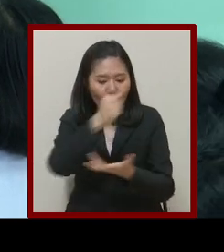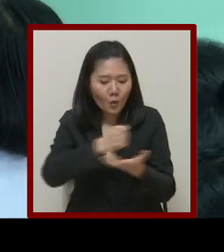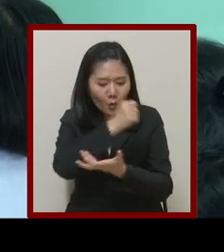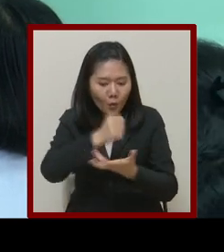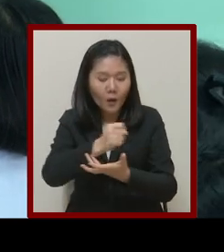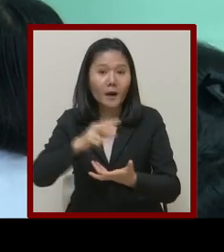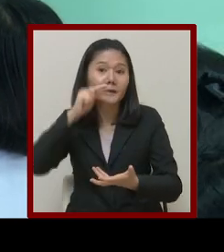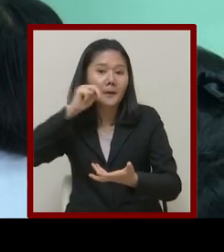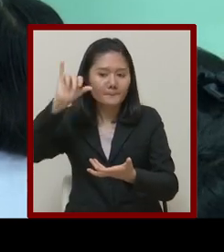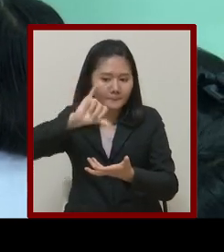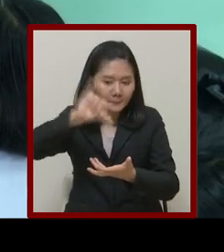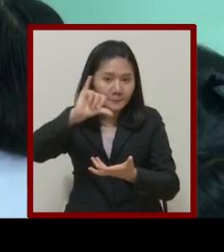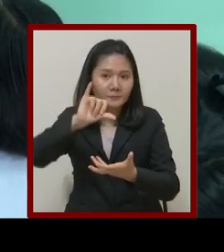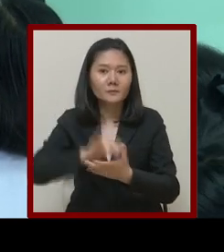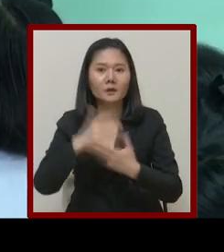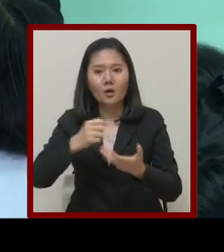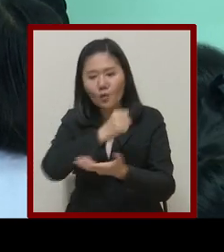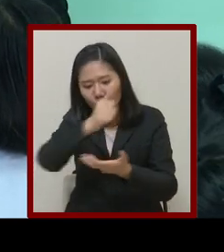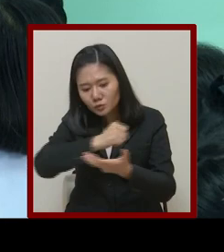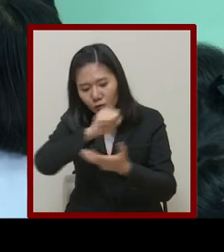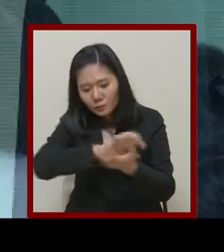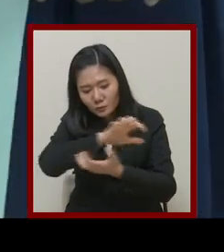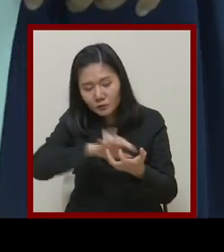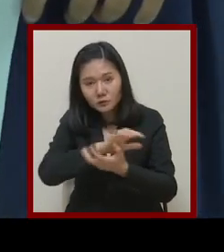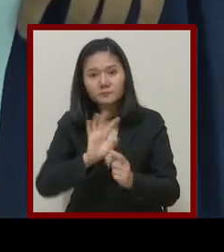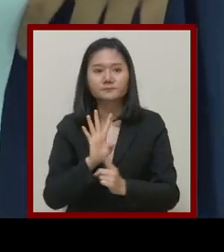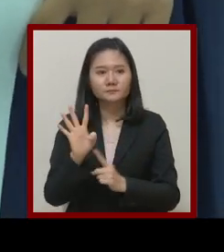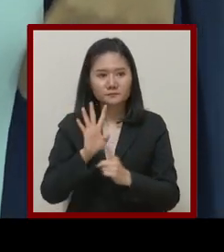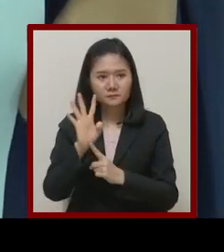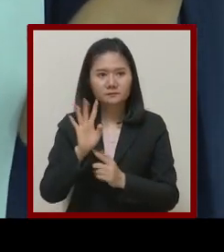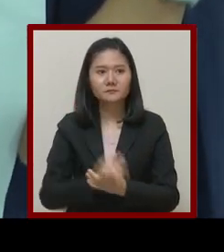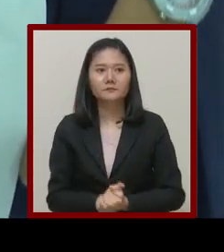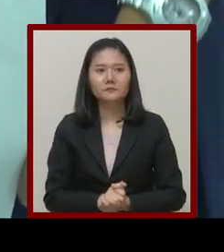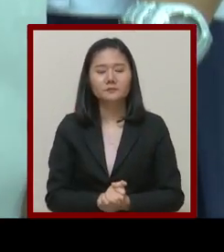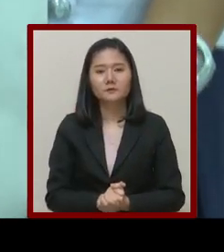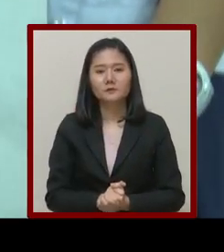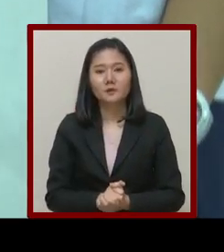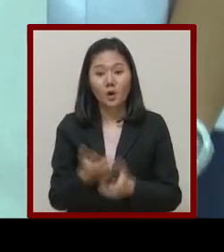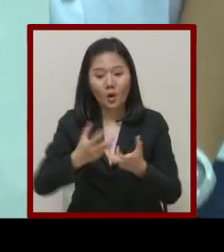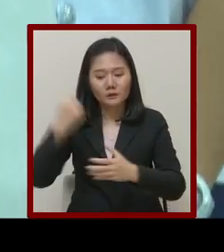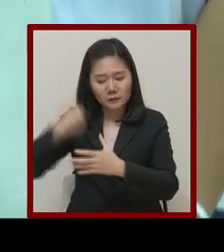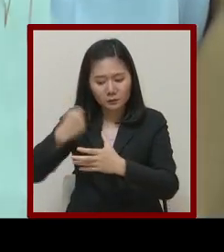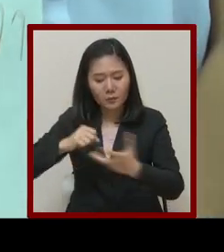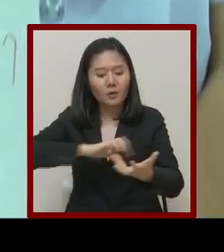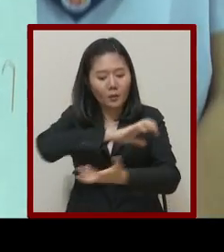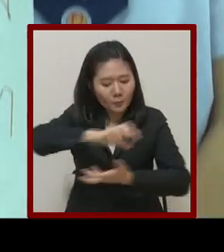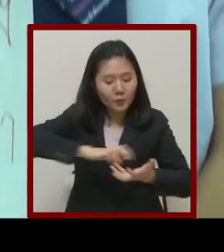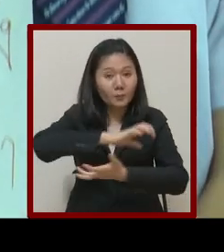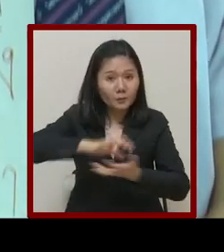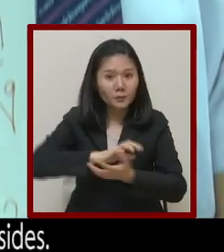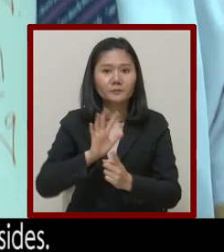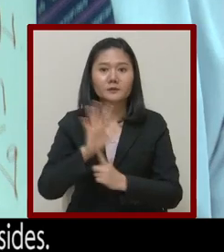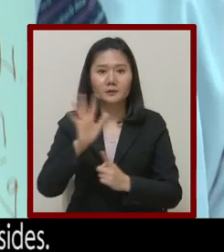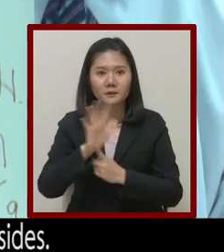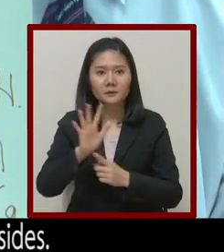แล้วเติมน้ำปลาลงไปครับแล้วก็คนให้เข้ากันครับ4ครับใส่เครื่องที่โขกลงไปครับแล้วคนให้เข้ากัน5